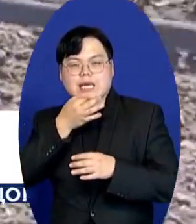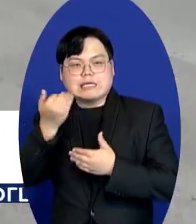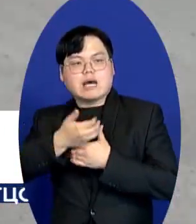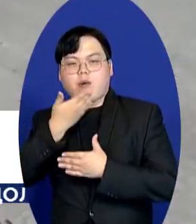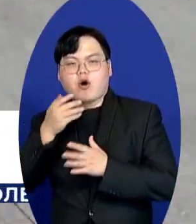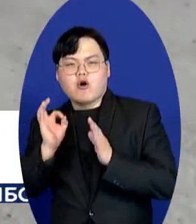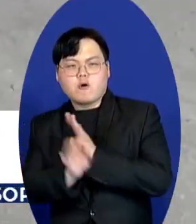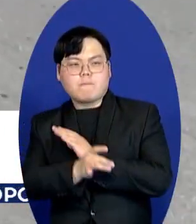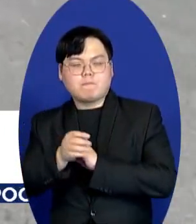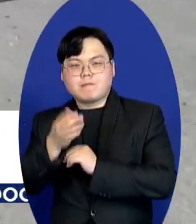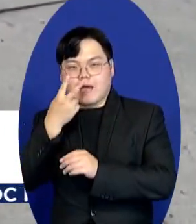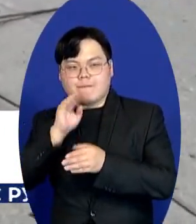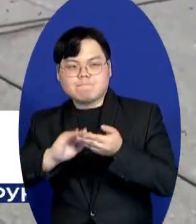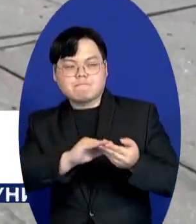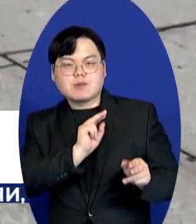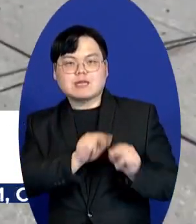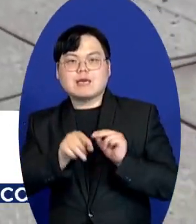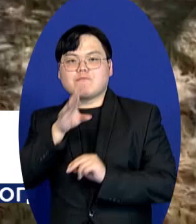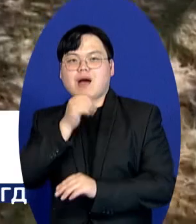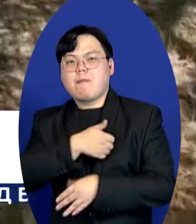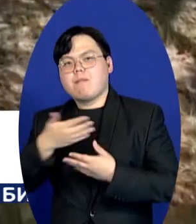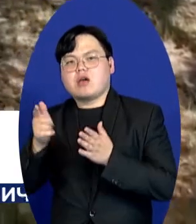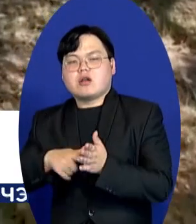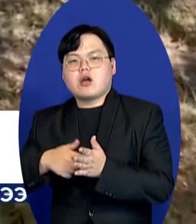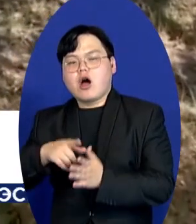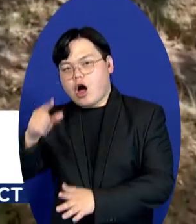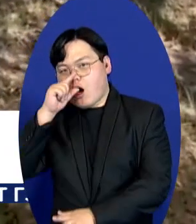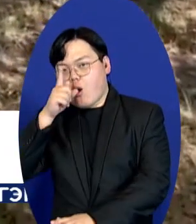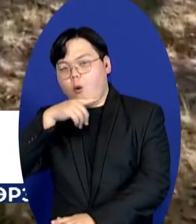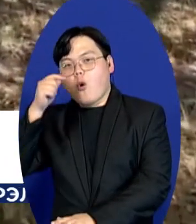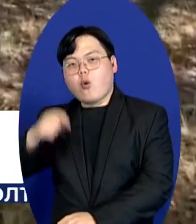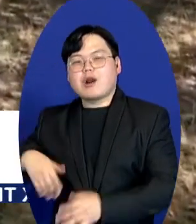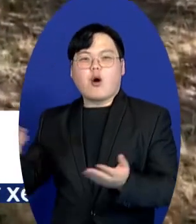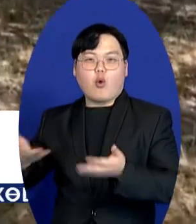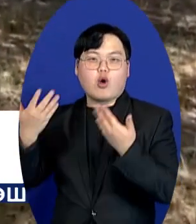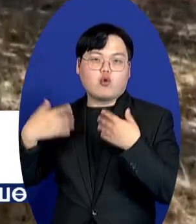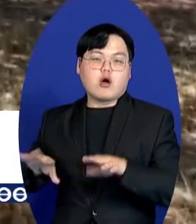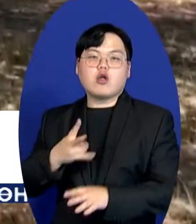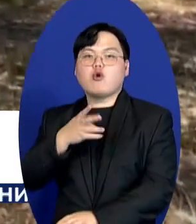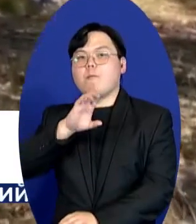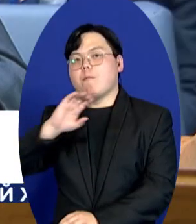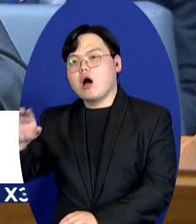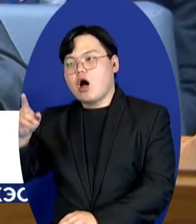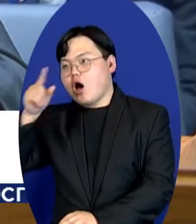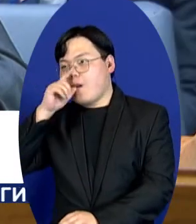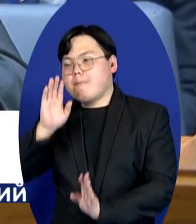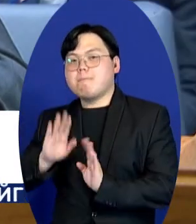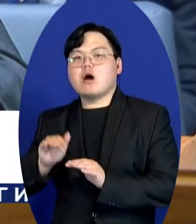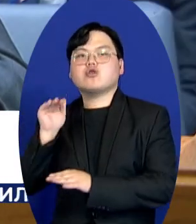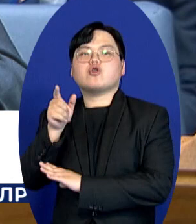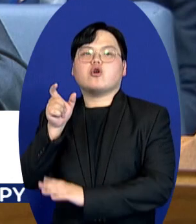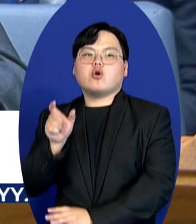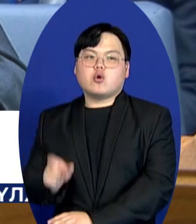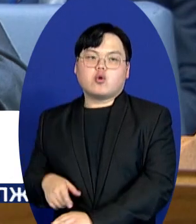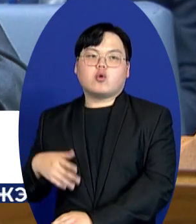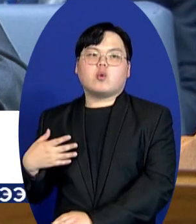байдалтай газар дээр нь танилцах боломжоор хангахыг Орос, Украиний талуудад уриаллаа. Нэгдсэн улсын байгууллагад суугаа Оросын байнгын төлөөлөгч